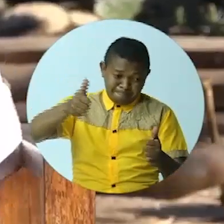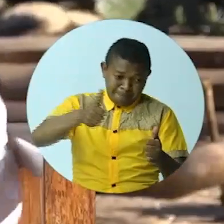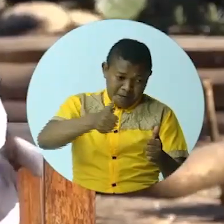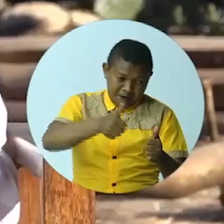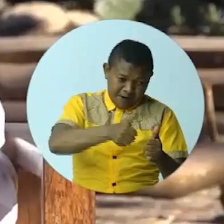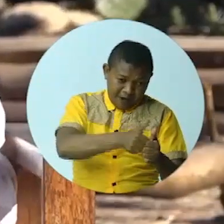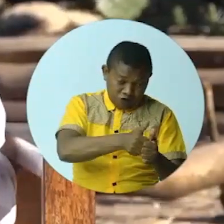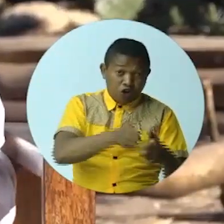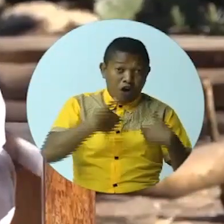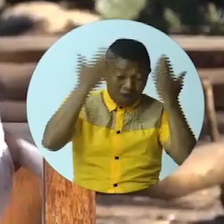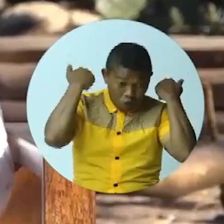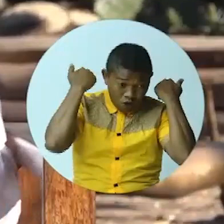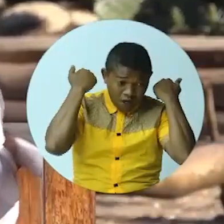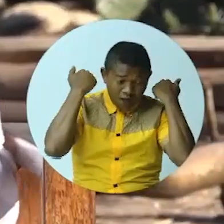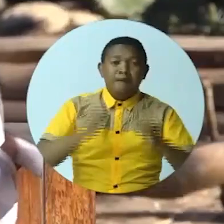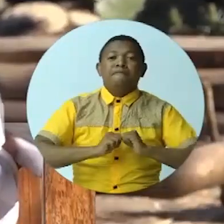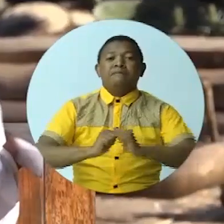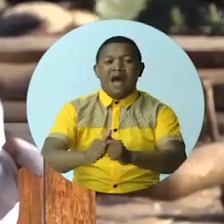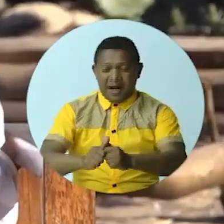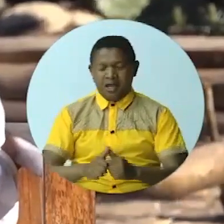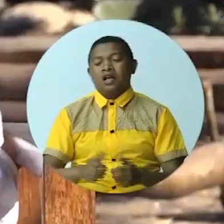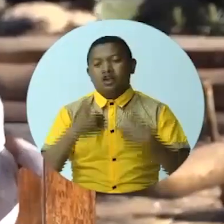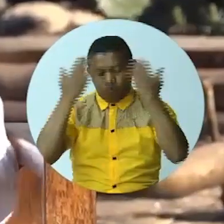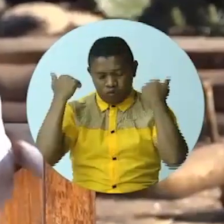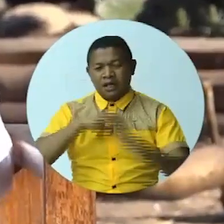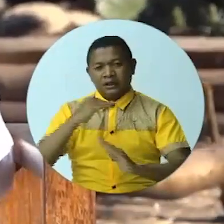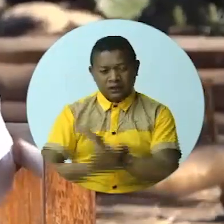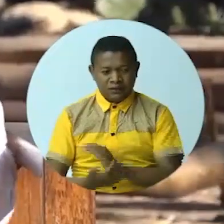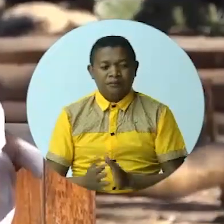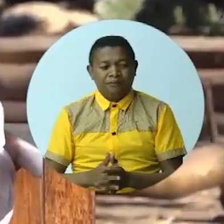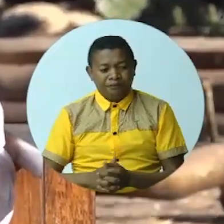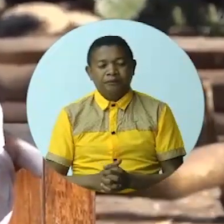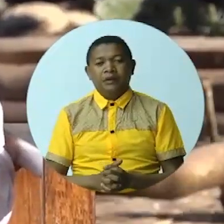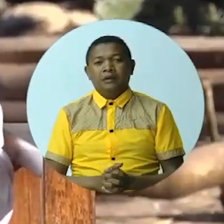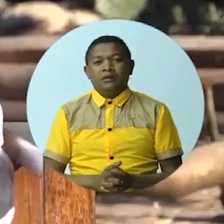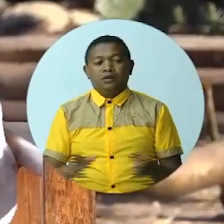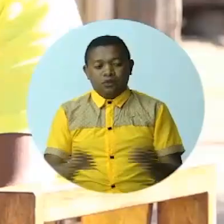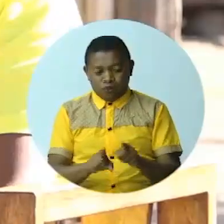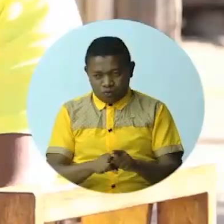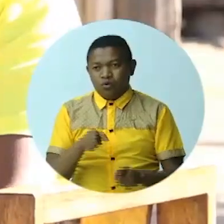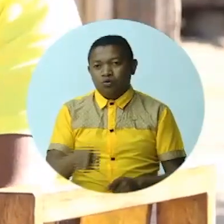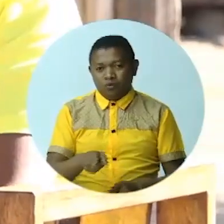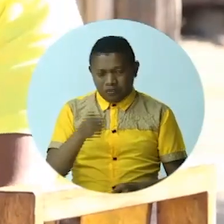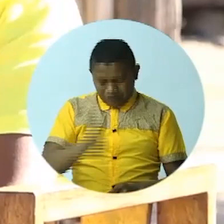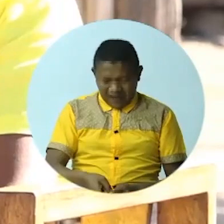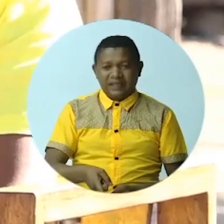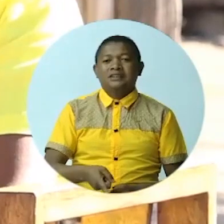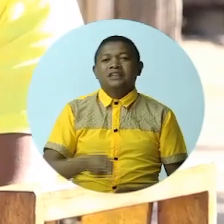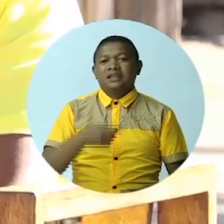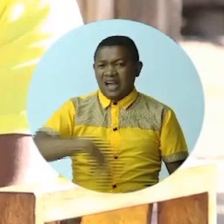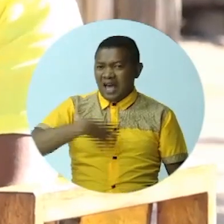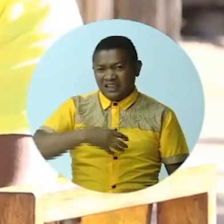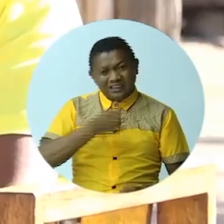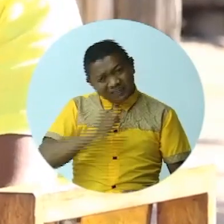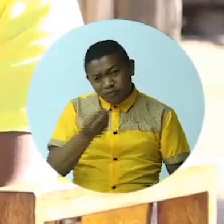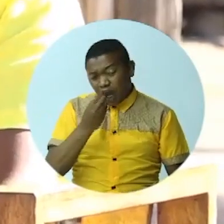indrindra miara-miakika amin'ny vahoaka fa mitanjona apetsika apetratsika dia tsy maintsy ho resisika ity atsy fanjariana ara-tsakafo